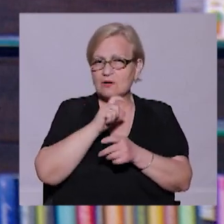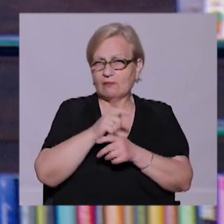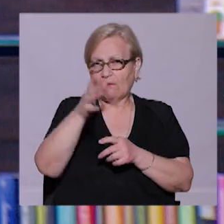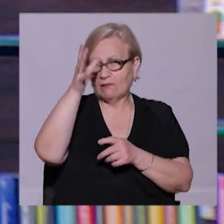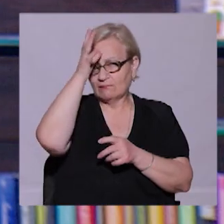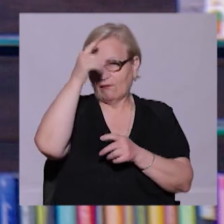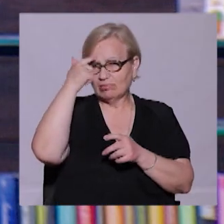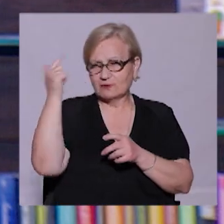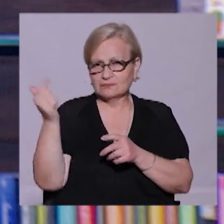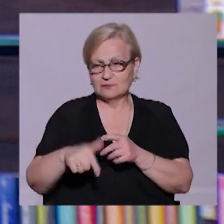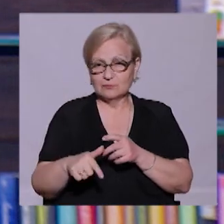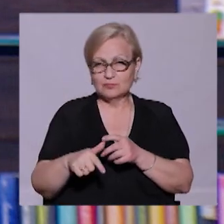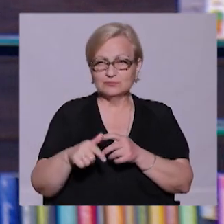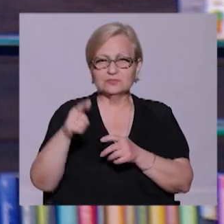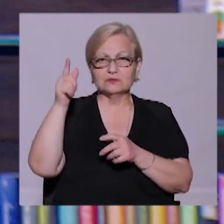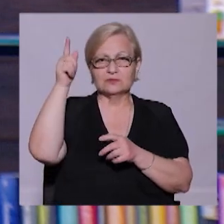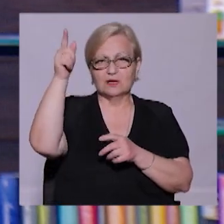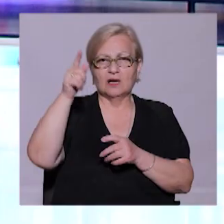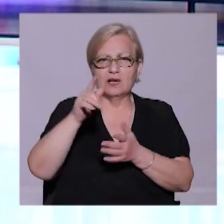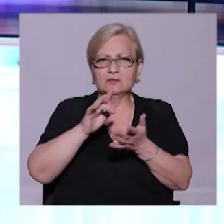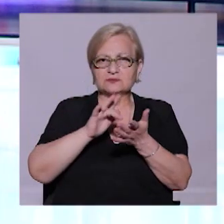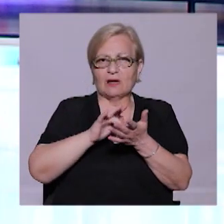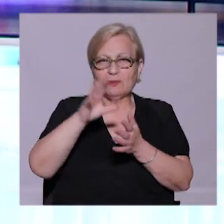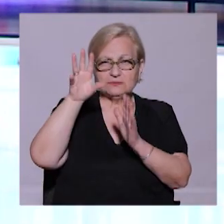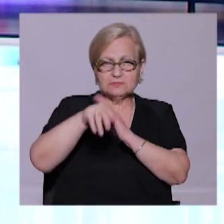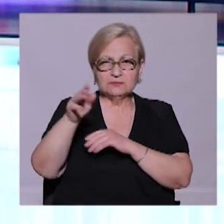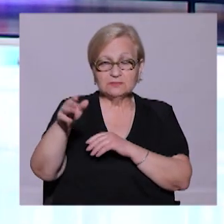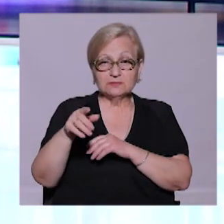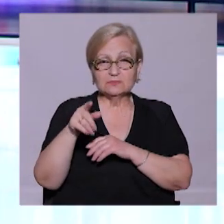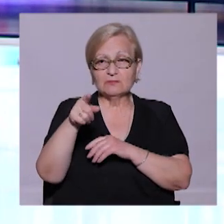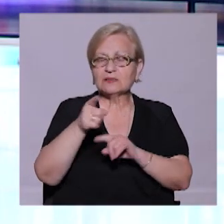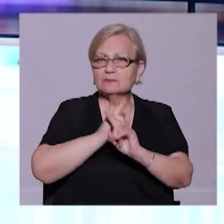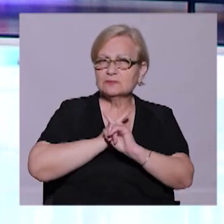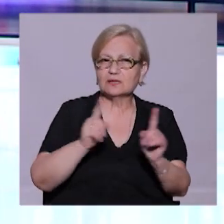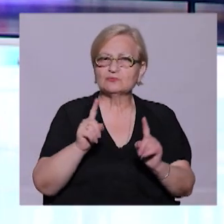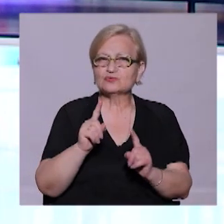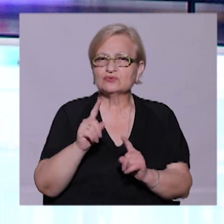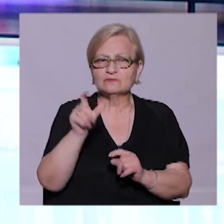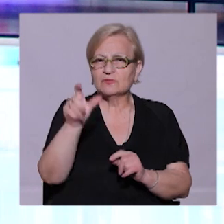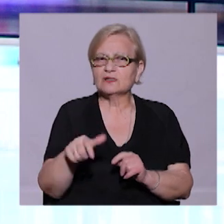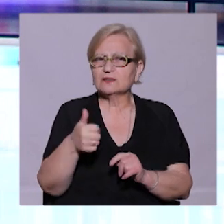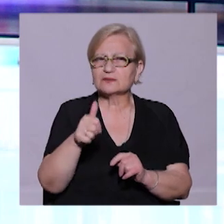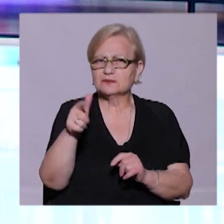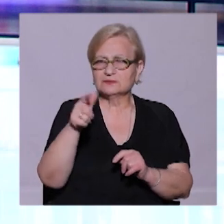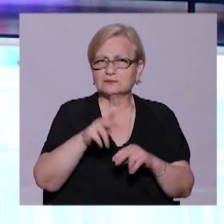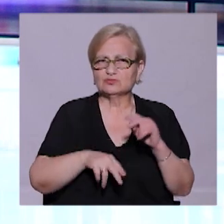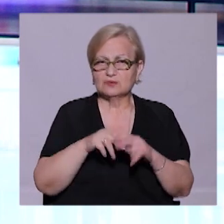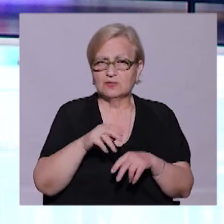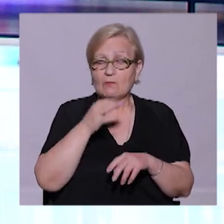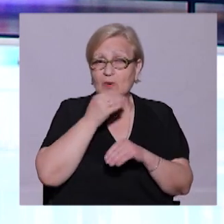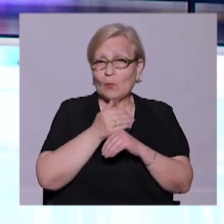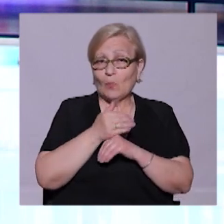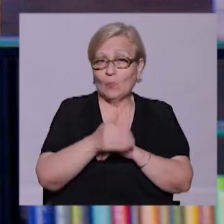მიღებული ბიზანტიაშიც კი, მაგრამ რითიც გამოირჩევა არსაკიძე, ხომ? რასაც მე მოგვიანებით მეფე გიორგი აღმოაჩენს,